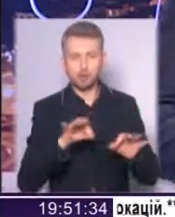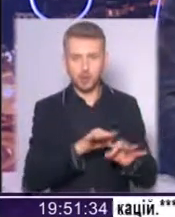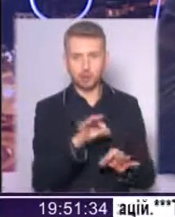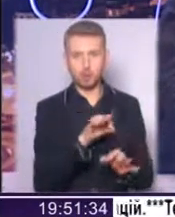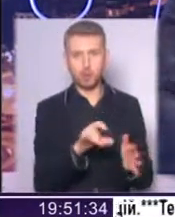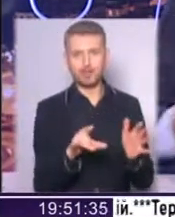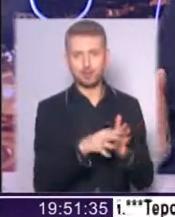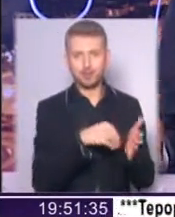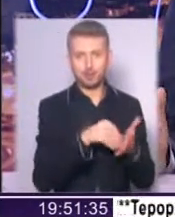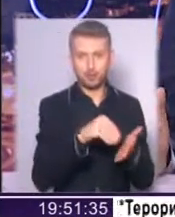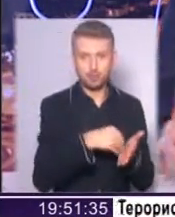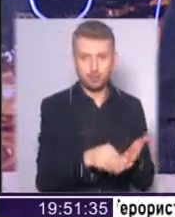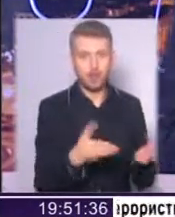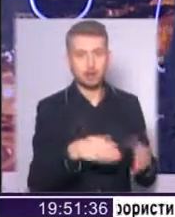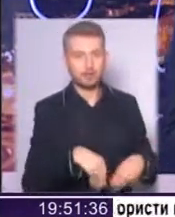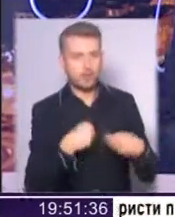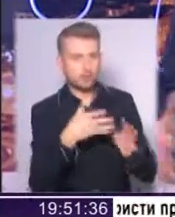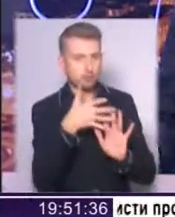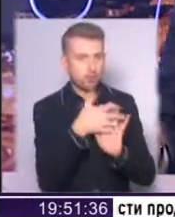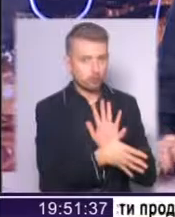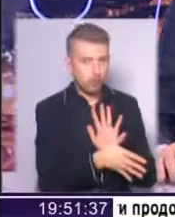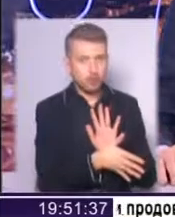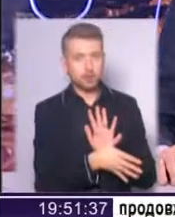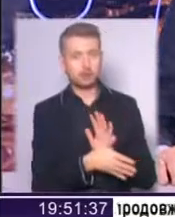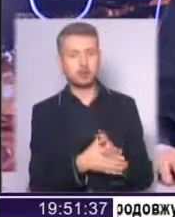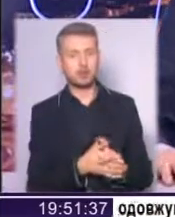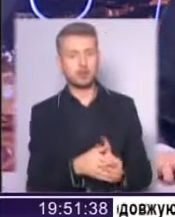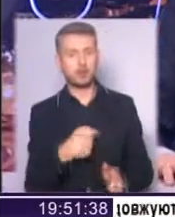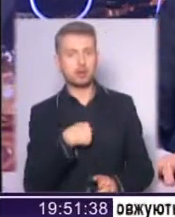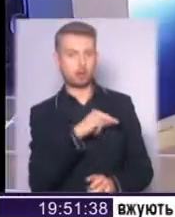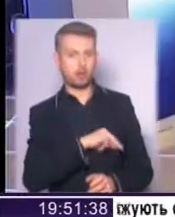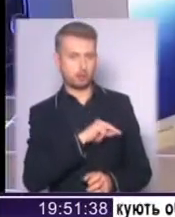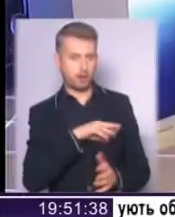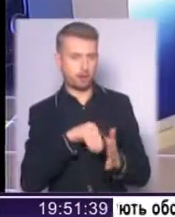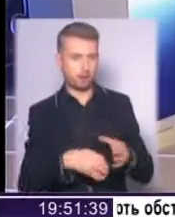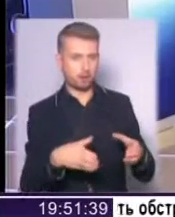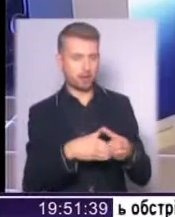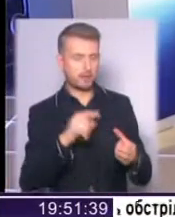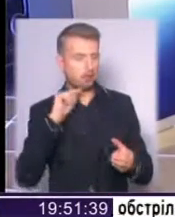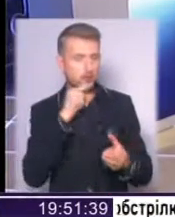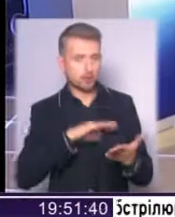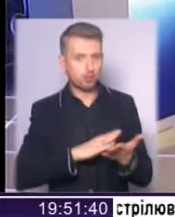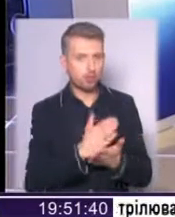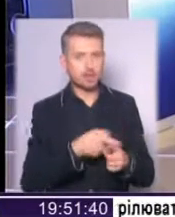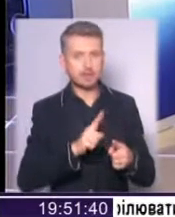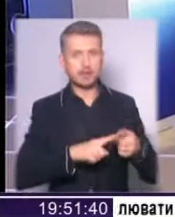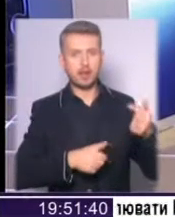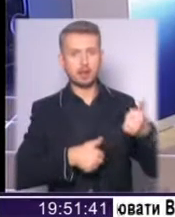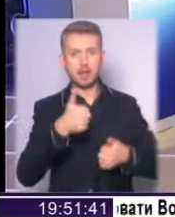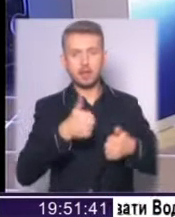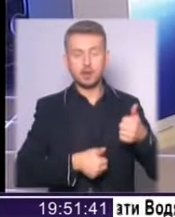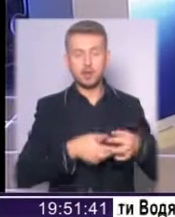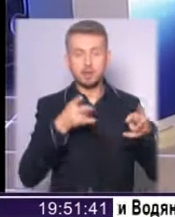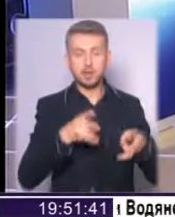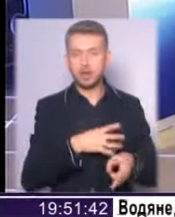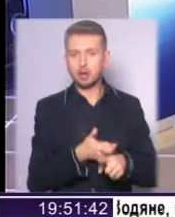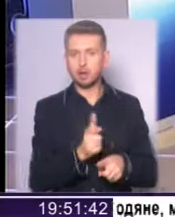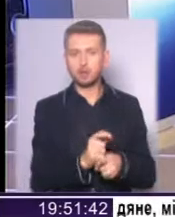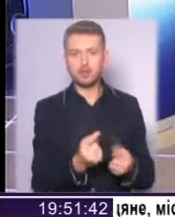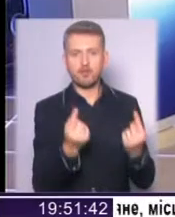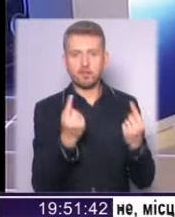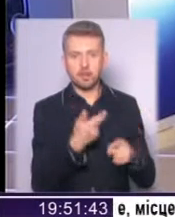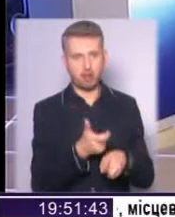ряду закон про електронні закупівлі, я навіть виступав з цього приводу, закликав підтримати ці законопроекти, і попередньому скликанні був